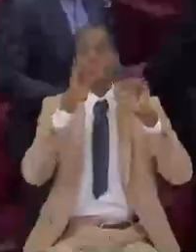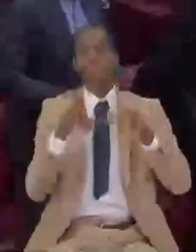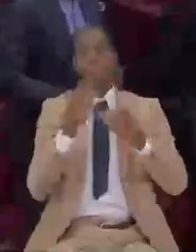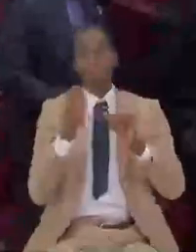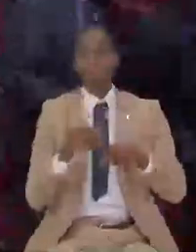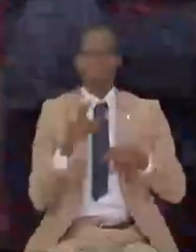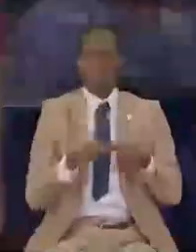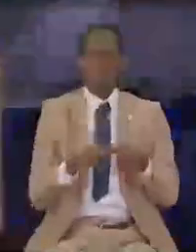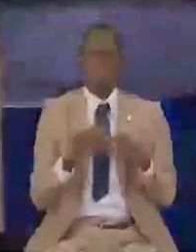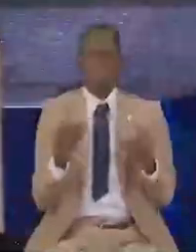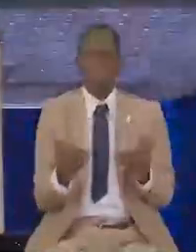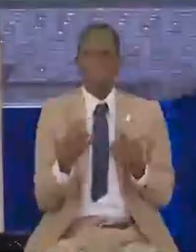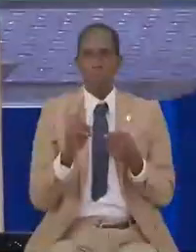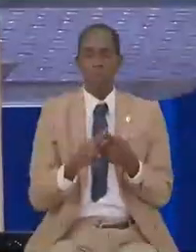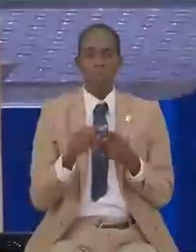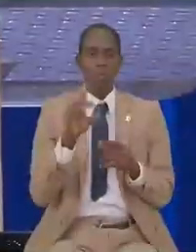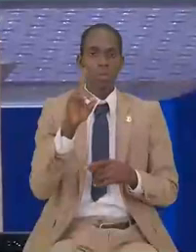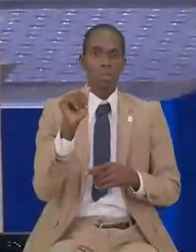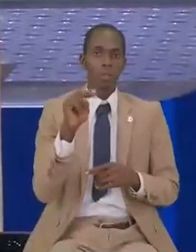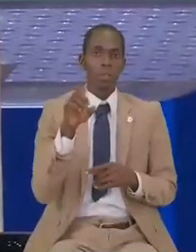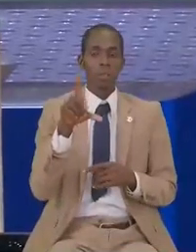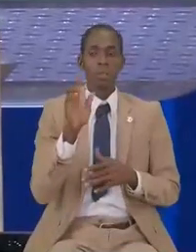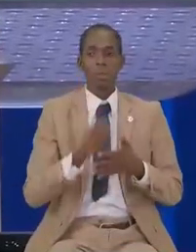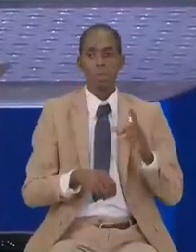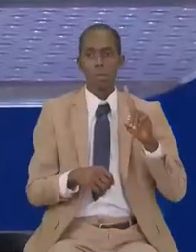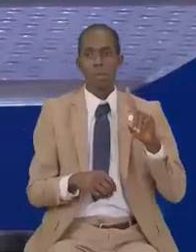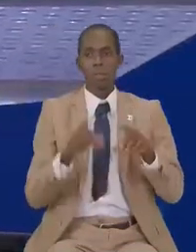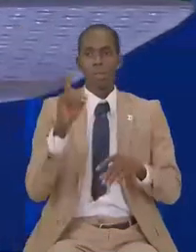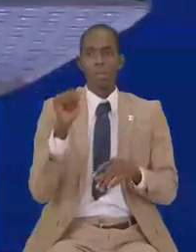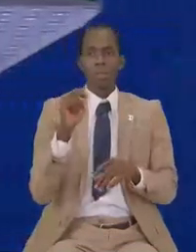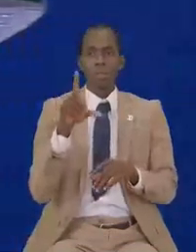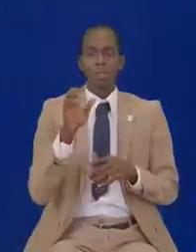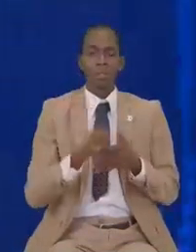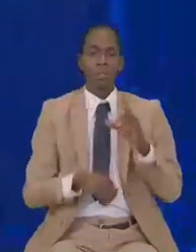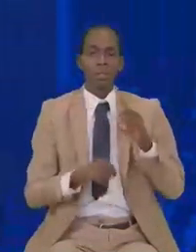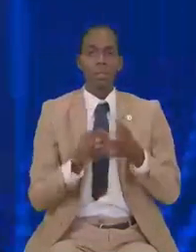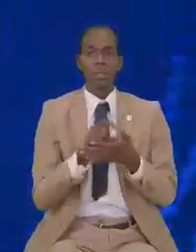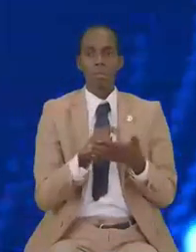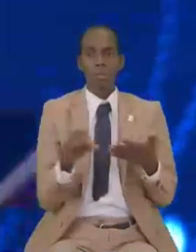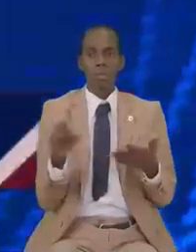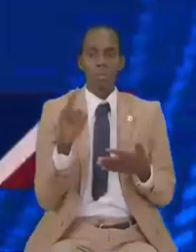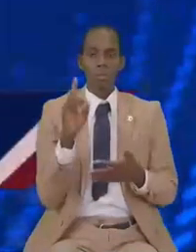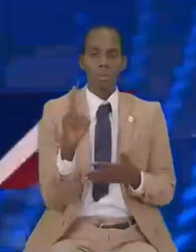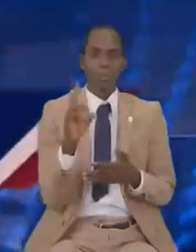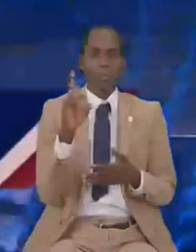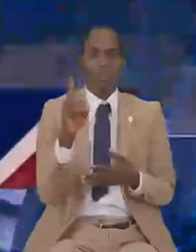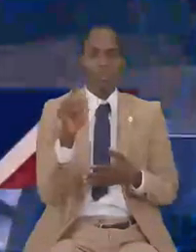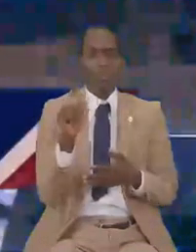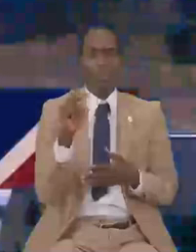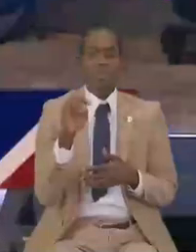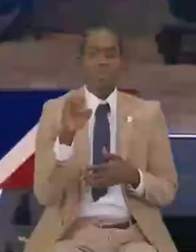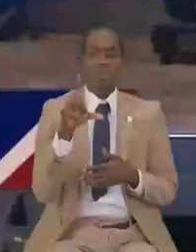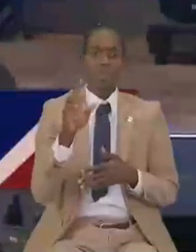Nous allons à Daniel chapitre 1. Daniel 1, je lis le verset 1. Priez, ouvrez votre